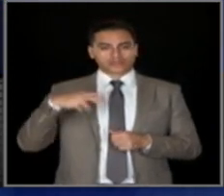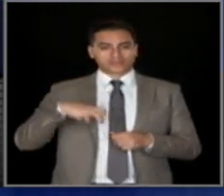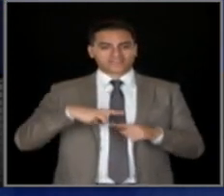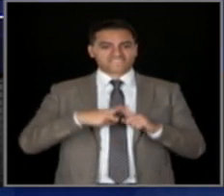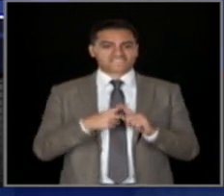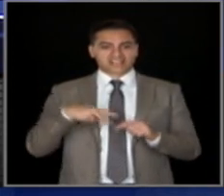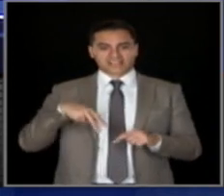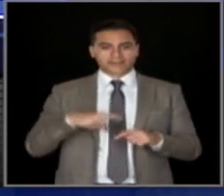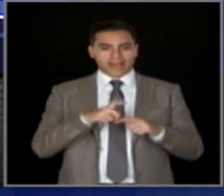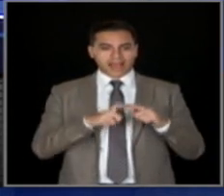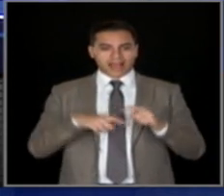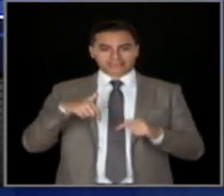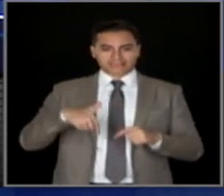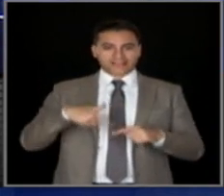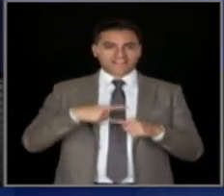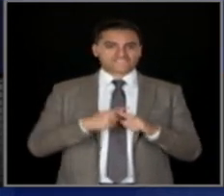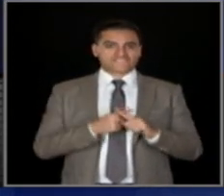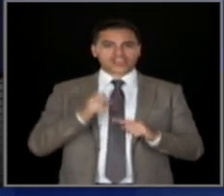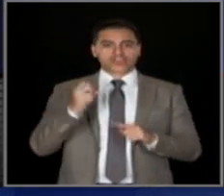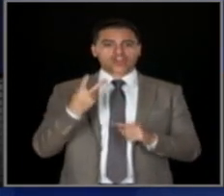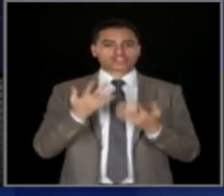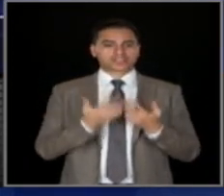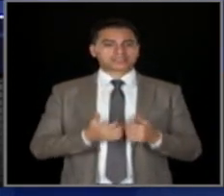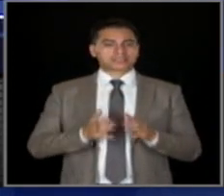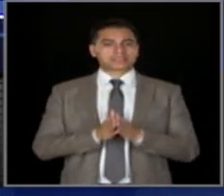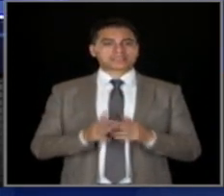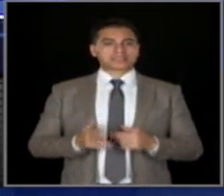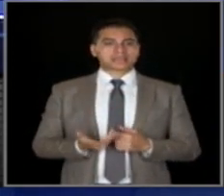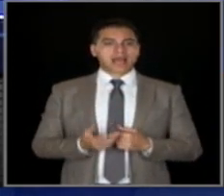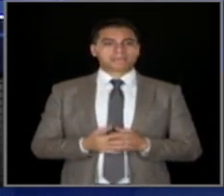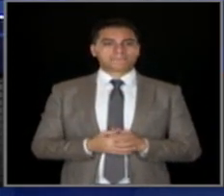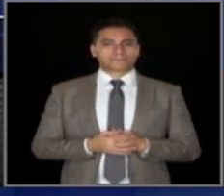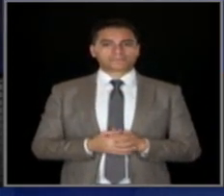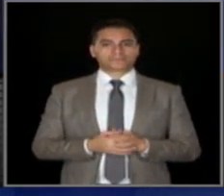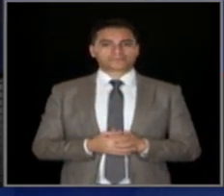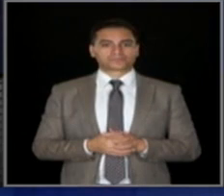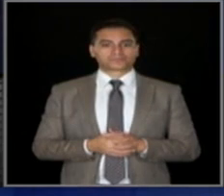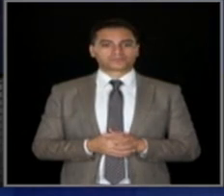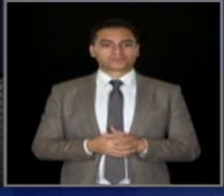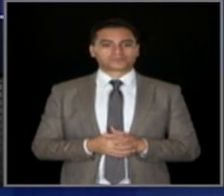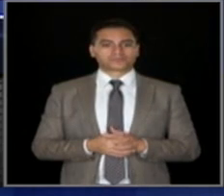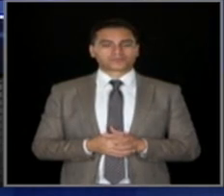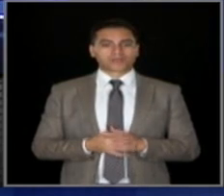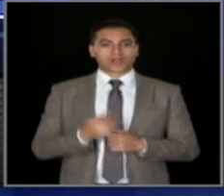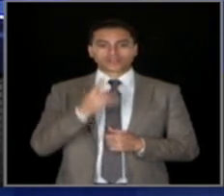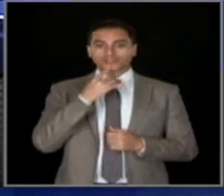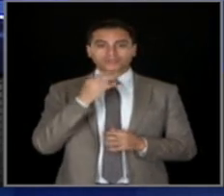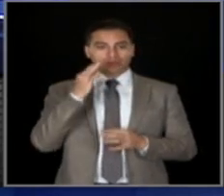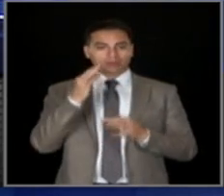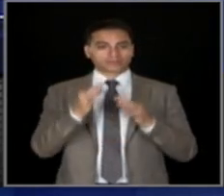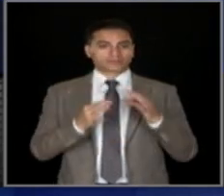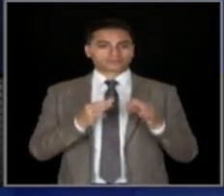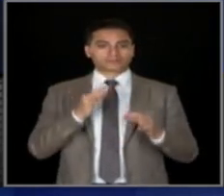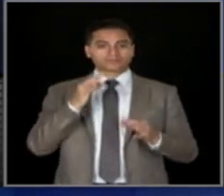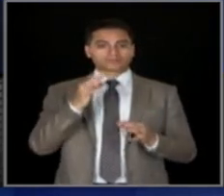84 في 8 على 6 في 12 يساوي كام؟ 10 ثواني.